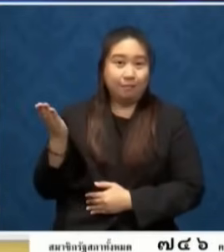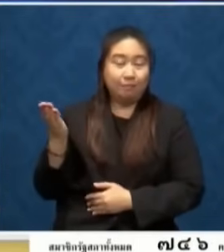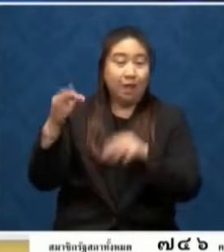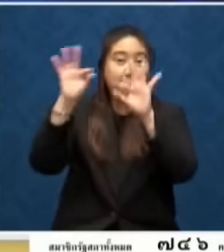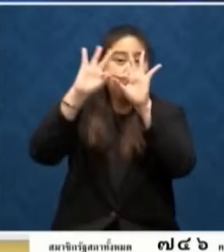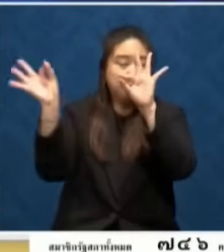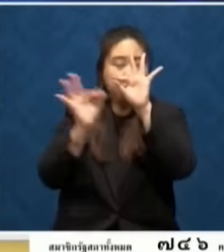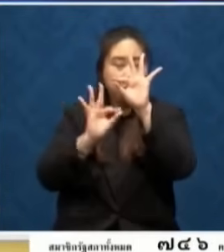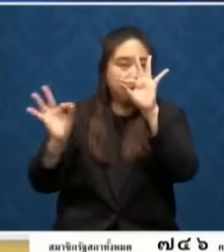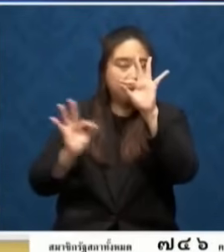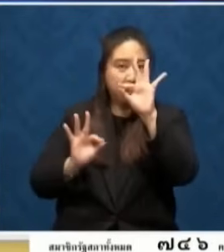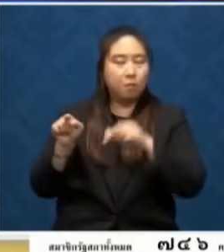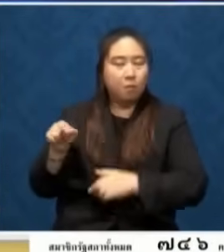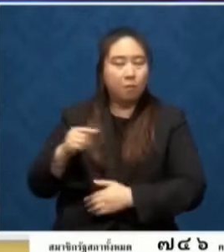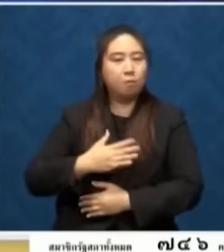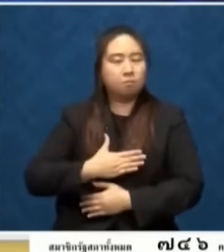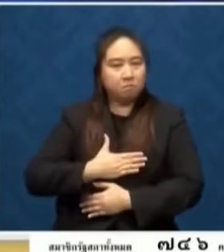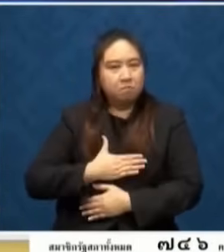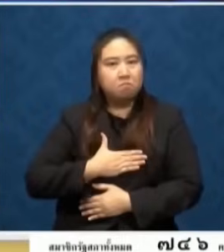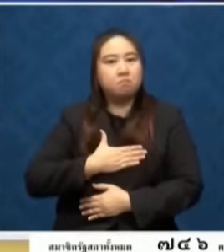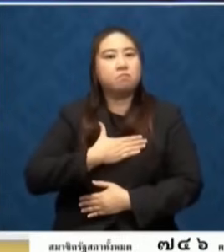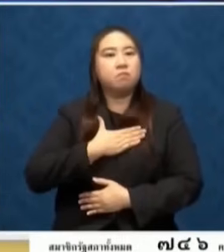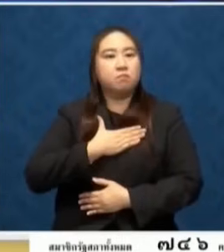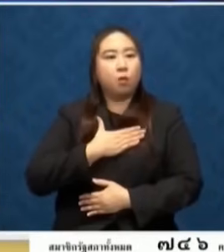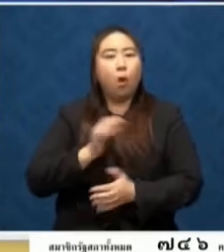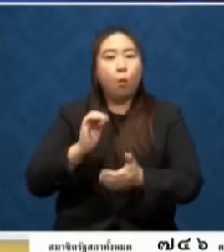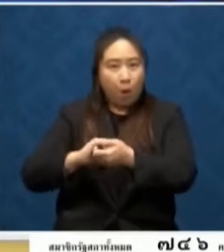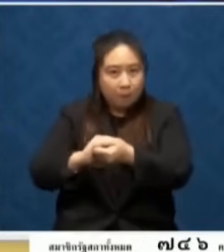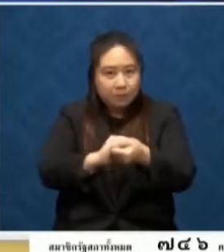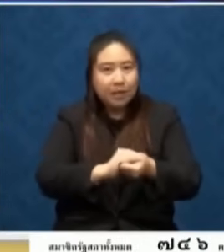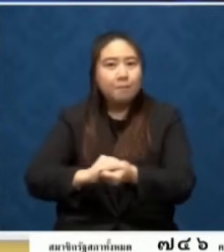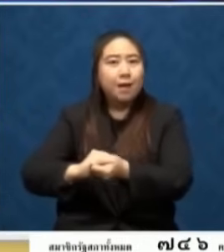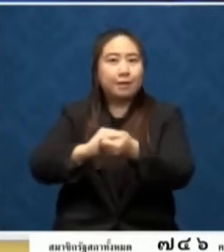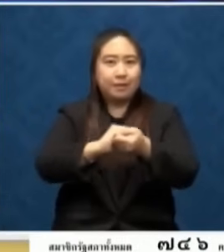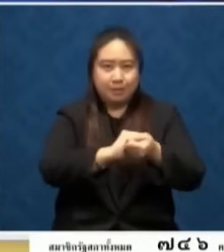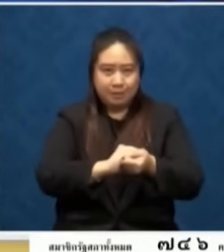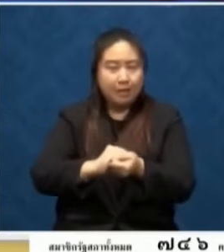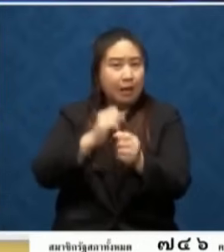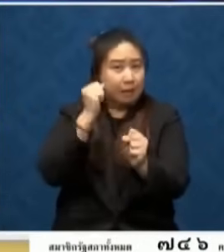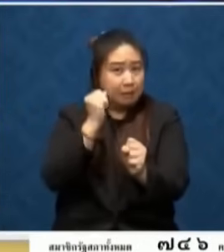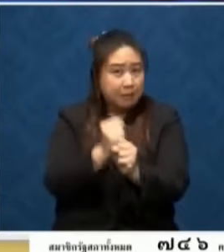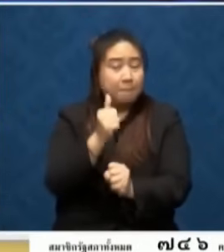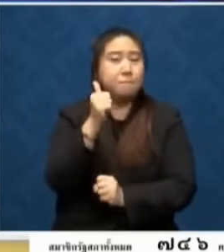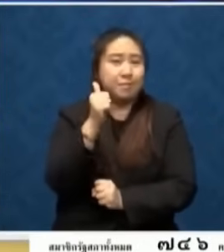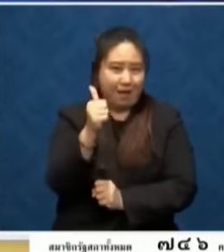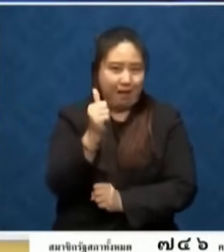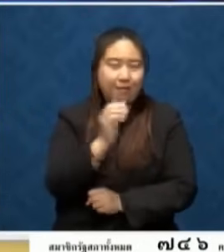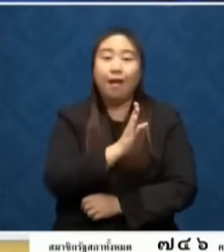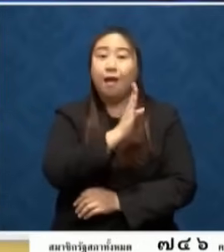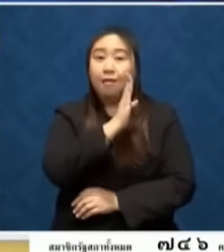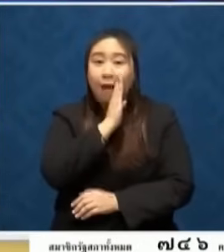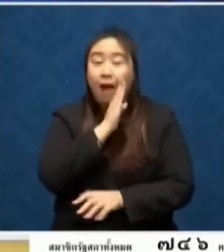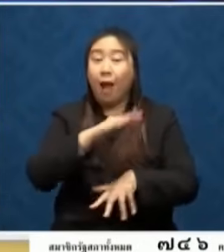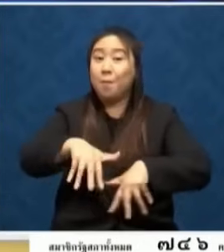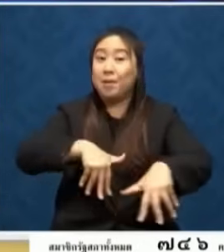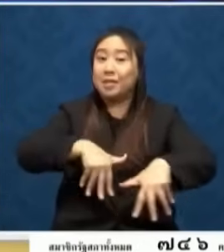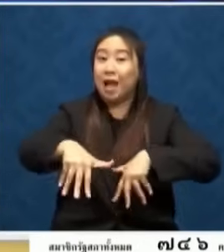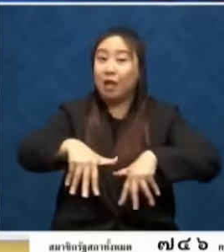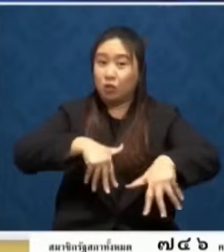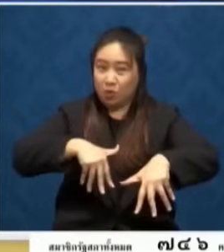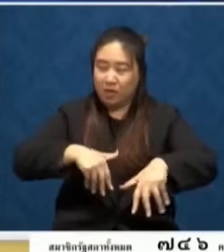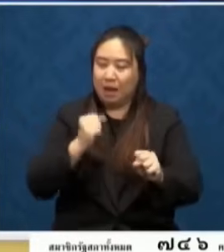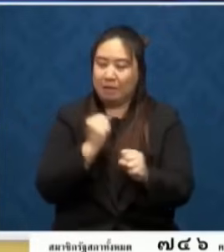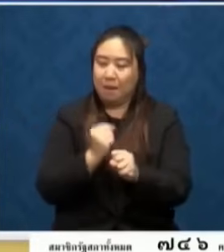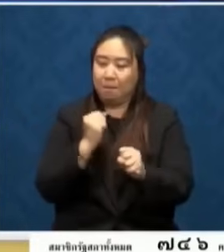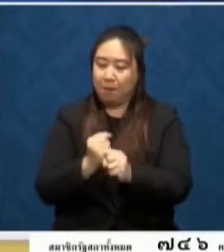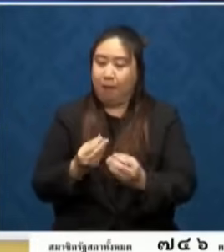ผมประทับใจว่าความสามัคคีปรองดองมันจะเกิดได้ก็ต่อเมื่อประชาชนเขาได้รับการปฏิบัติโดยเ